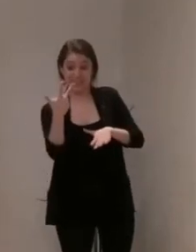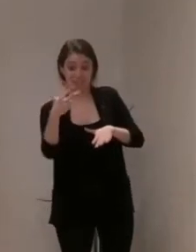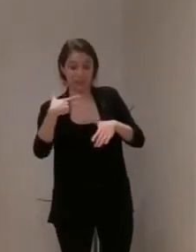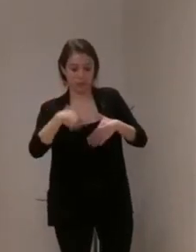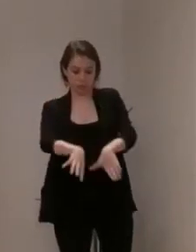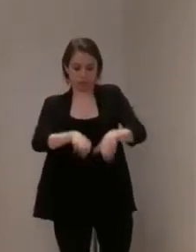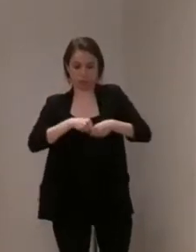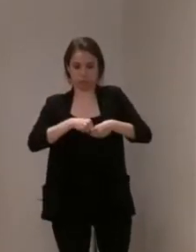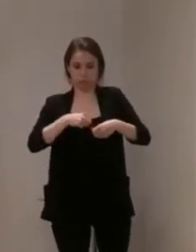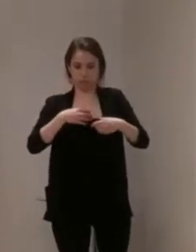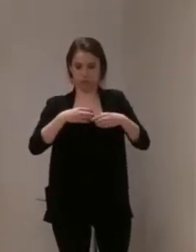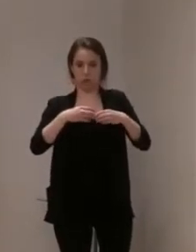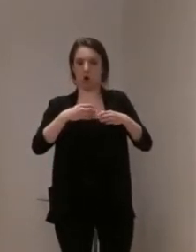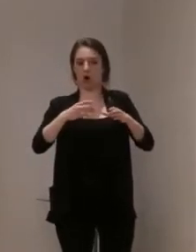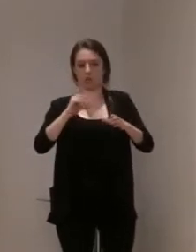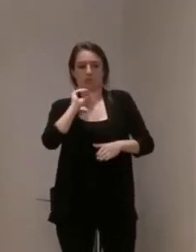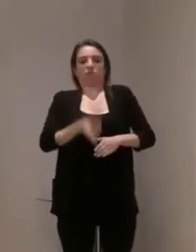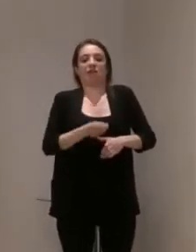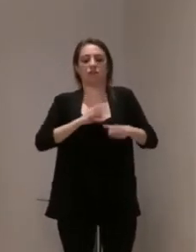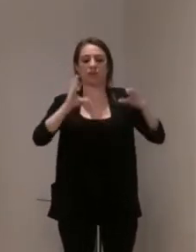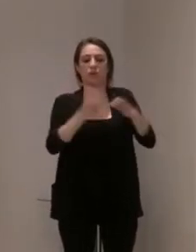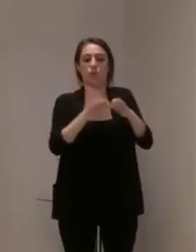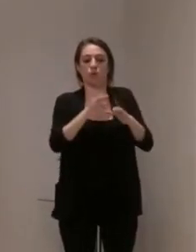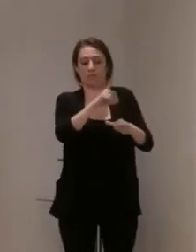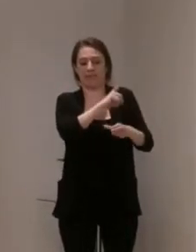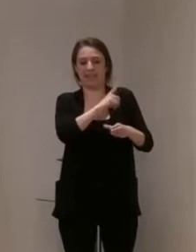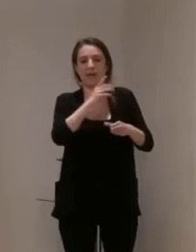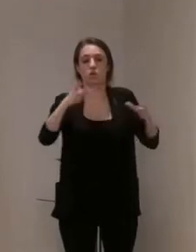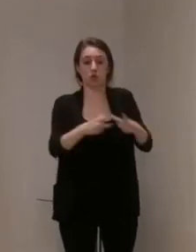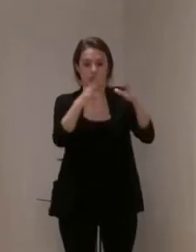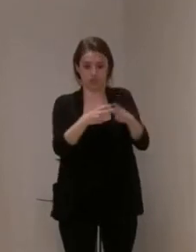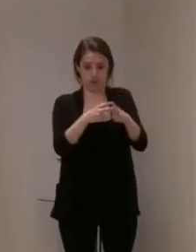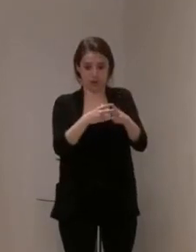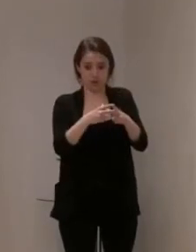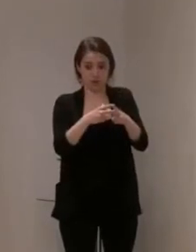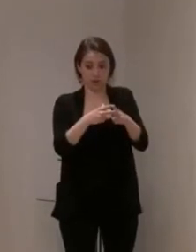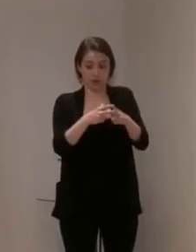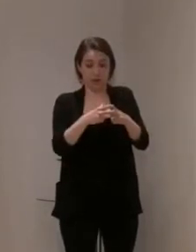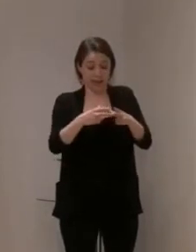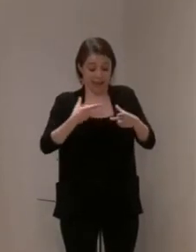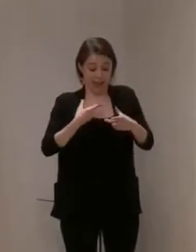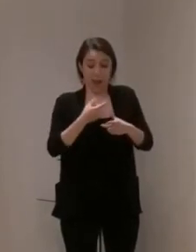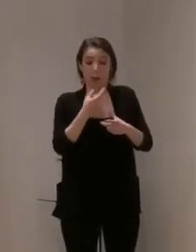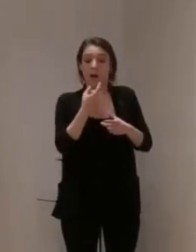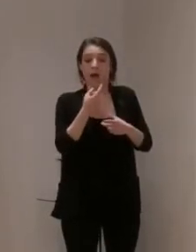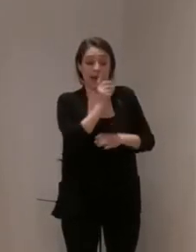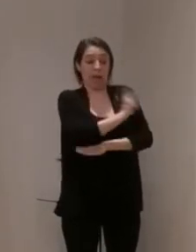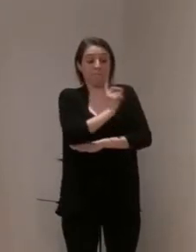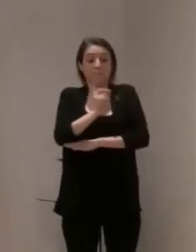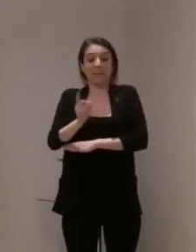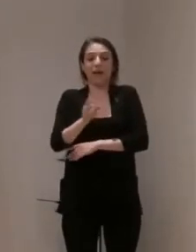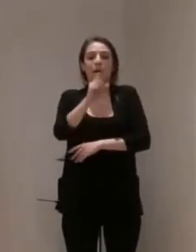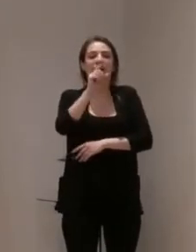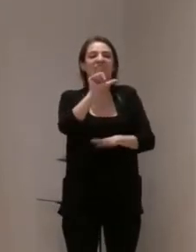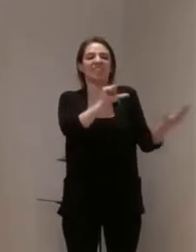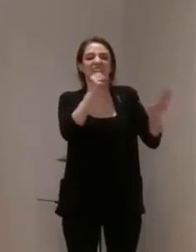6a Brigada Regional d'Investigació Social. Tenia a les seves ordres 64